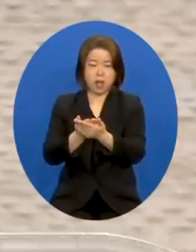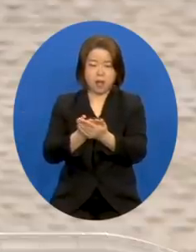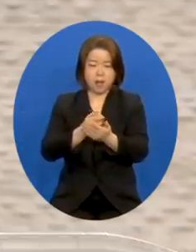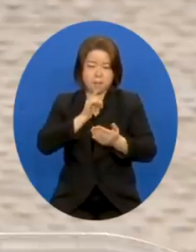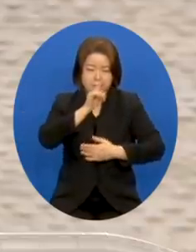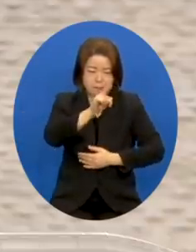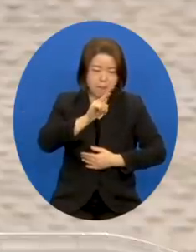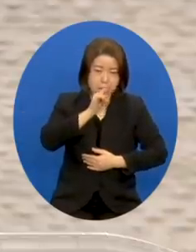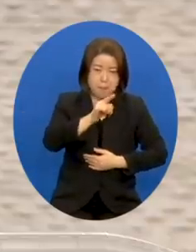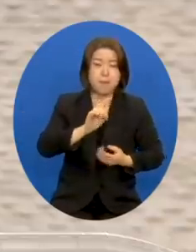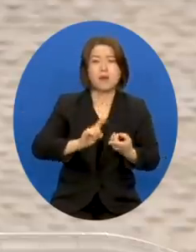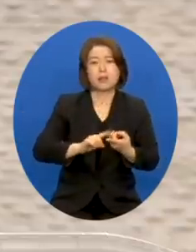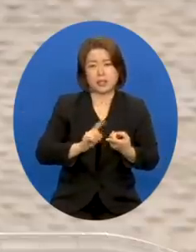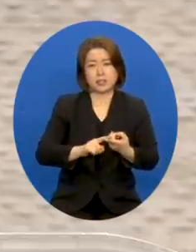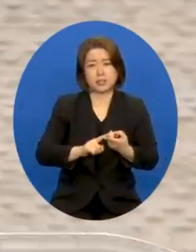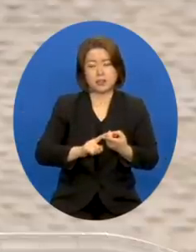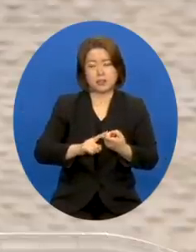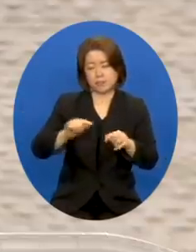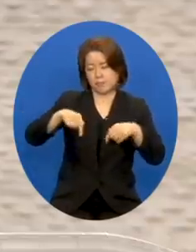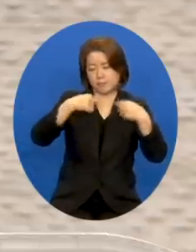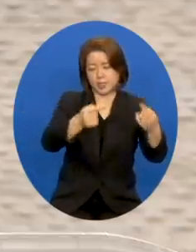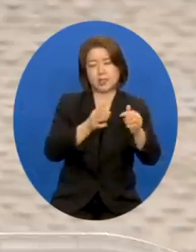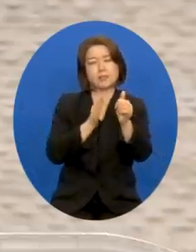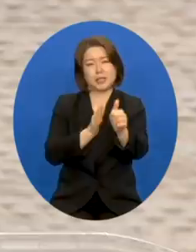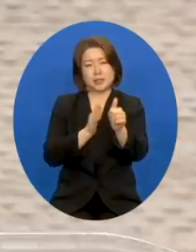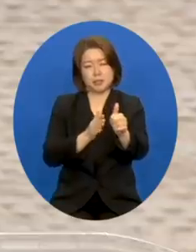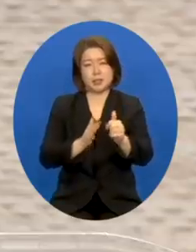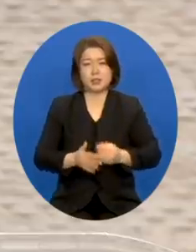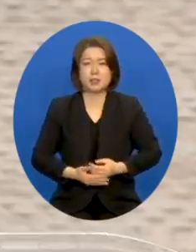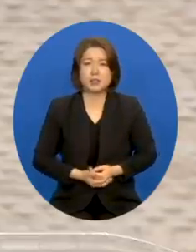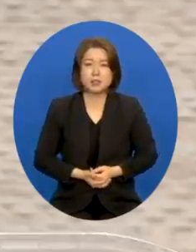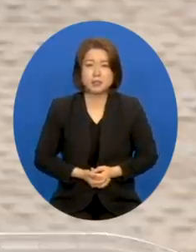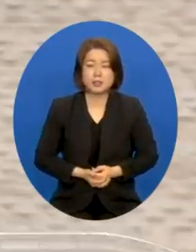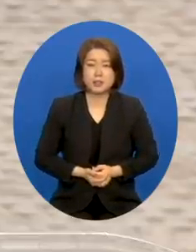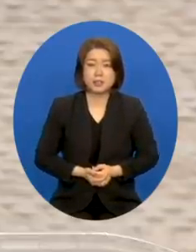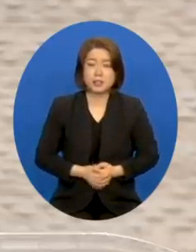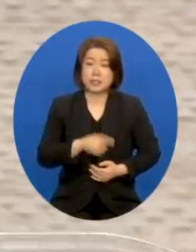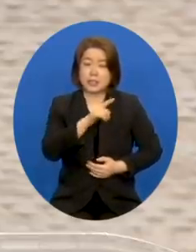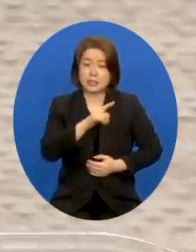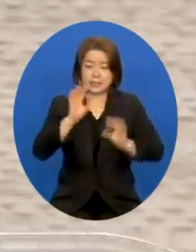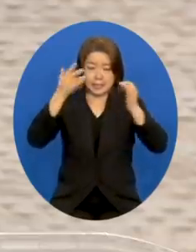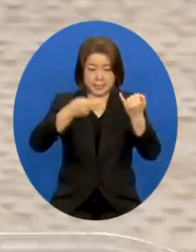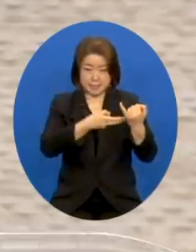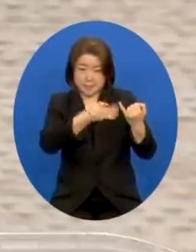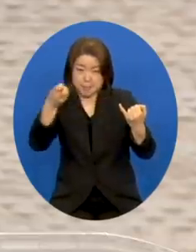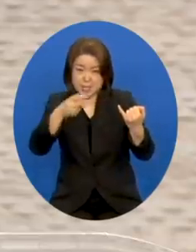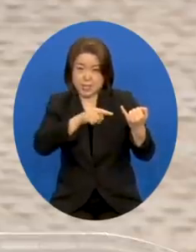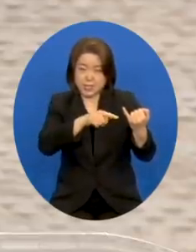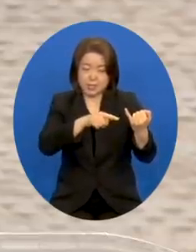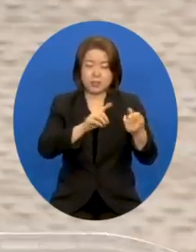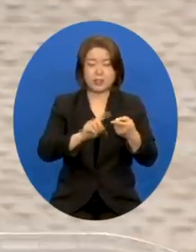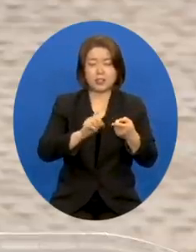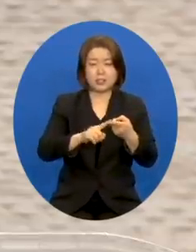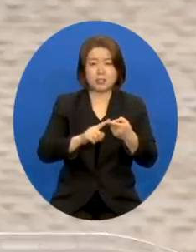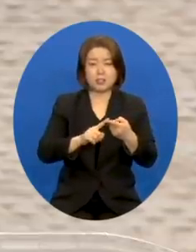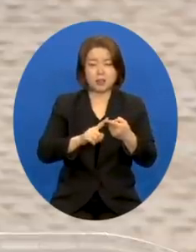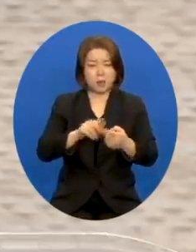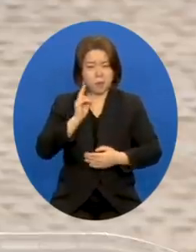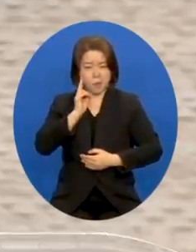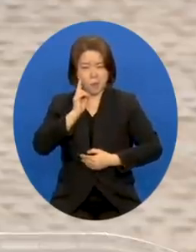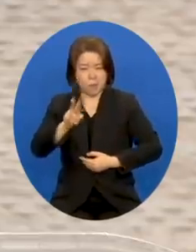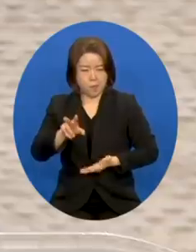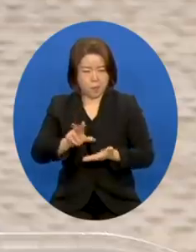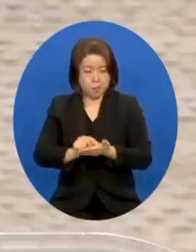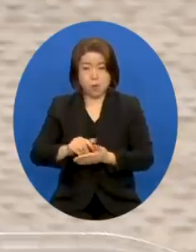호소를 동참해 주시기 바라고, 이 낙태 문제에 대해서 아직도 그 심각성을